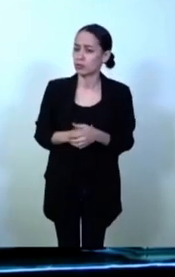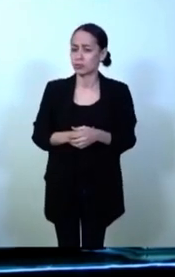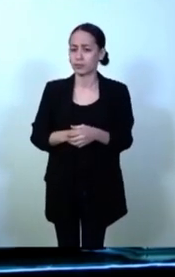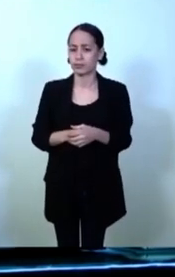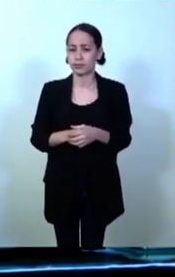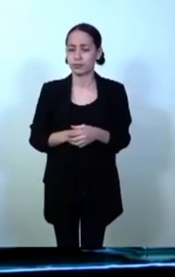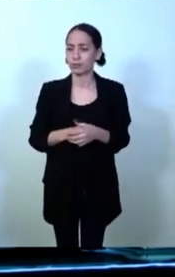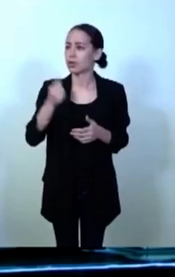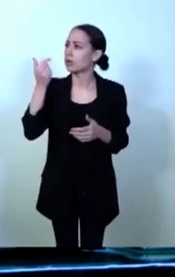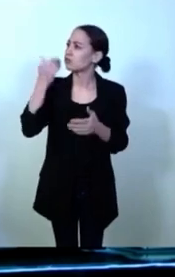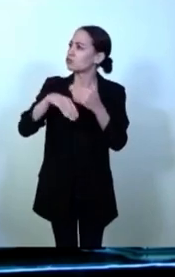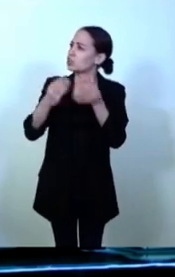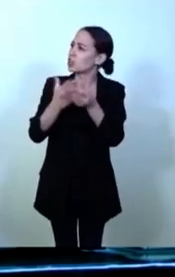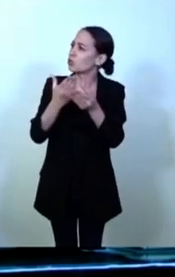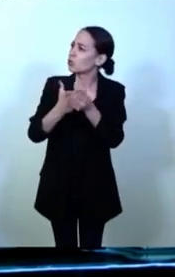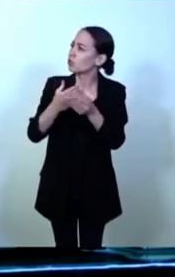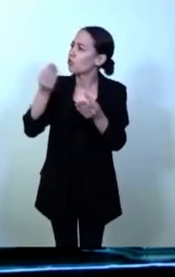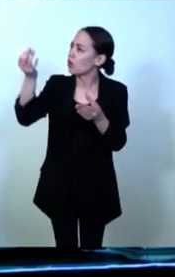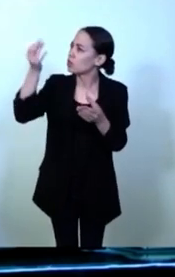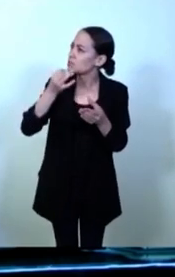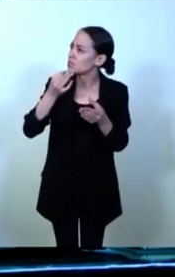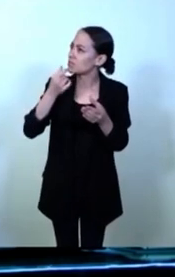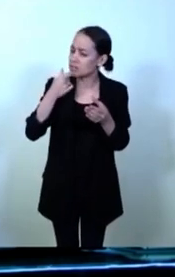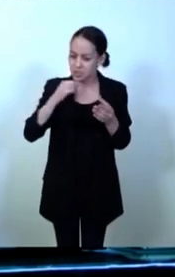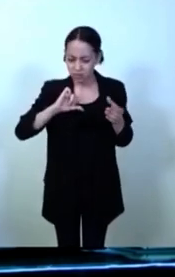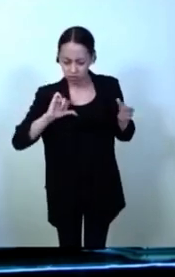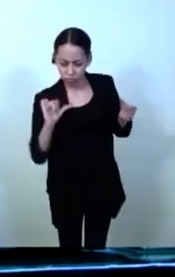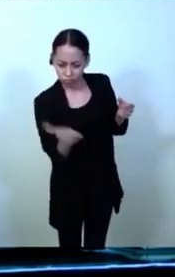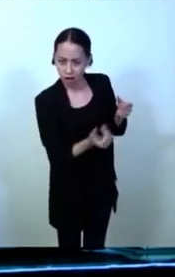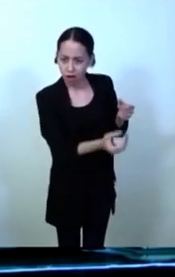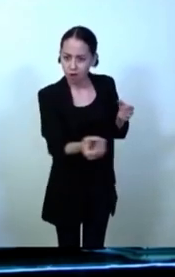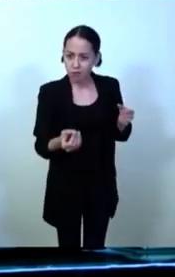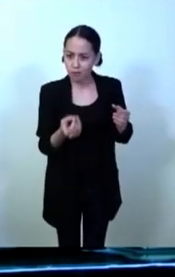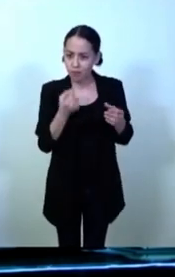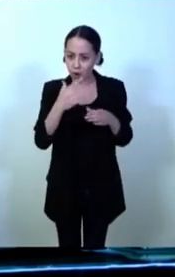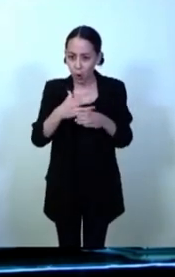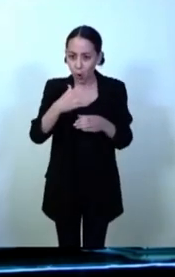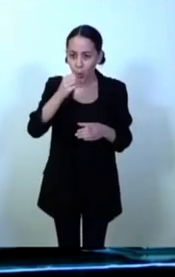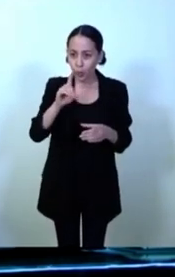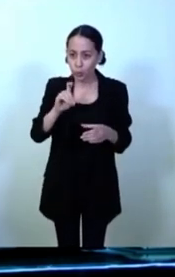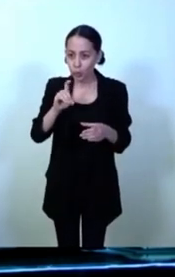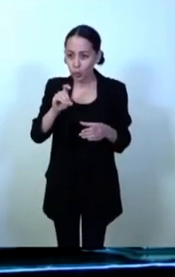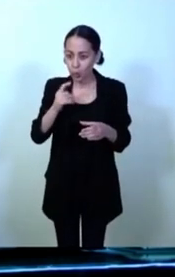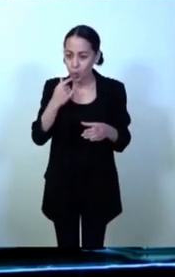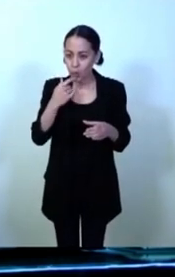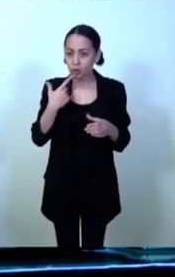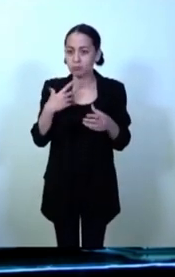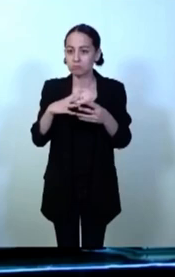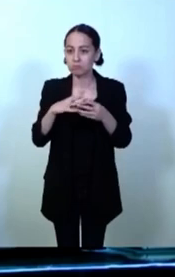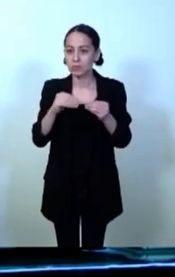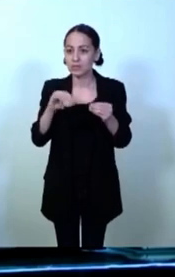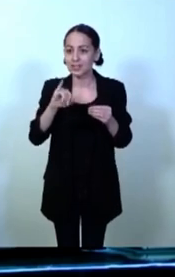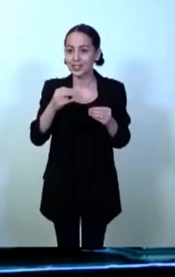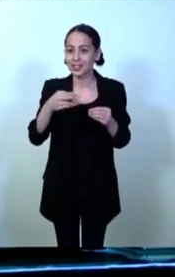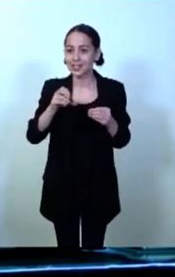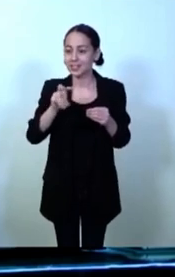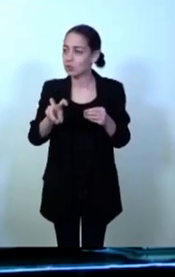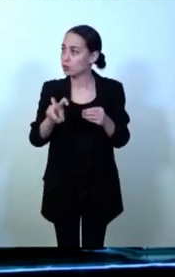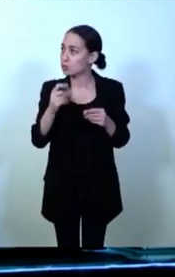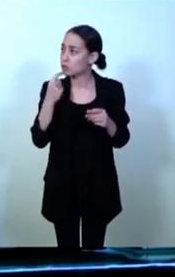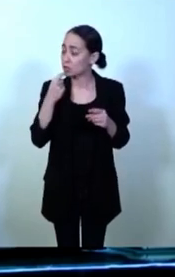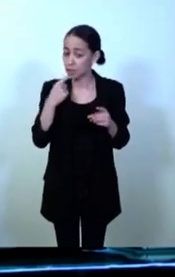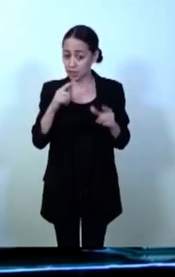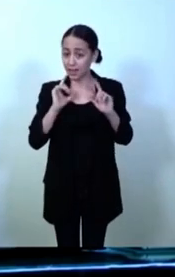dans le document des gourdes en inox pour chaque écolier. C'est une bonne chose. Prévoyez-vous d'en doter également les petits bordelais scolarisés dans nos écoles